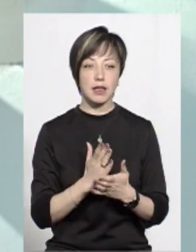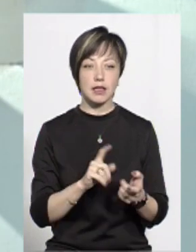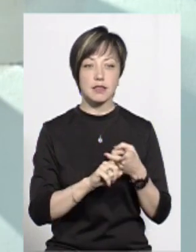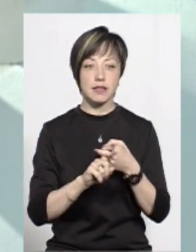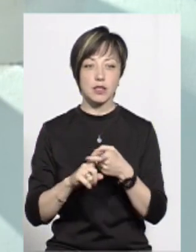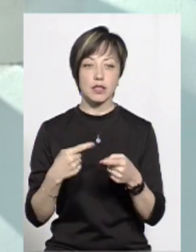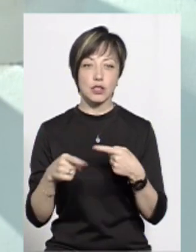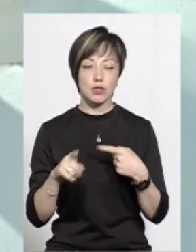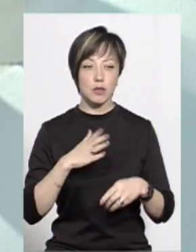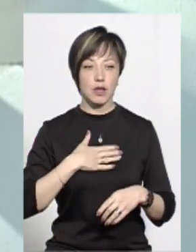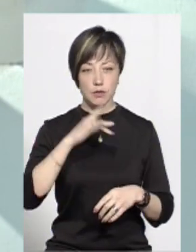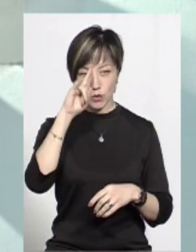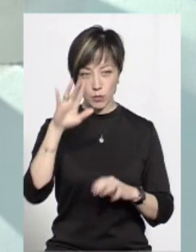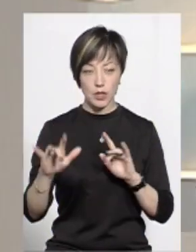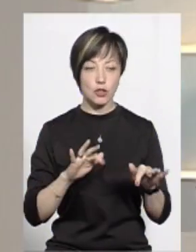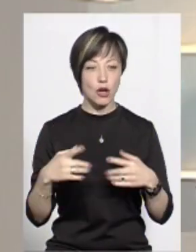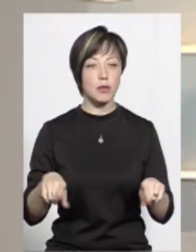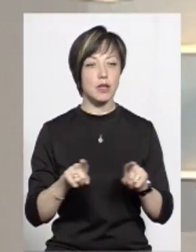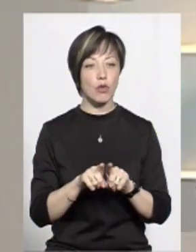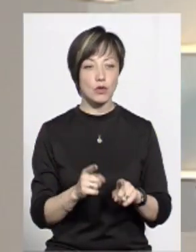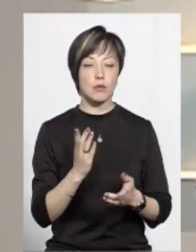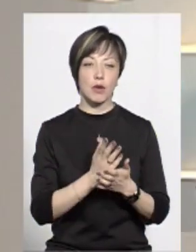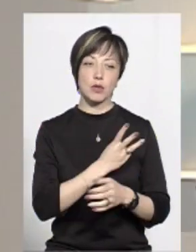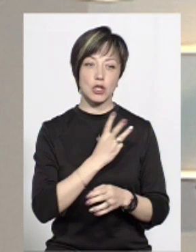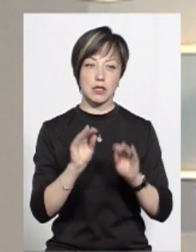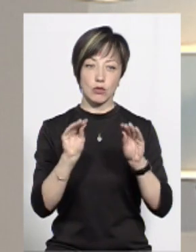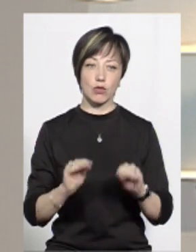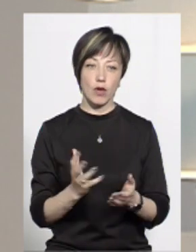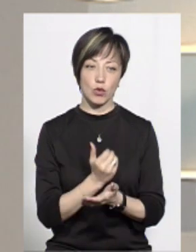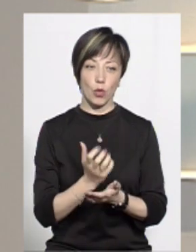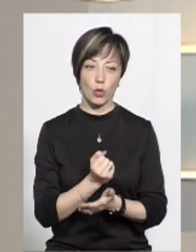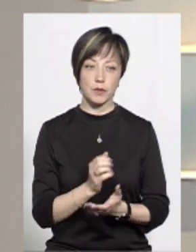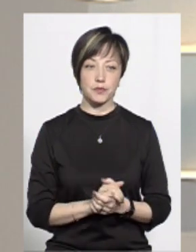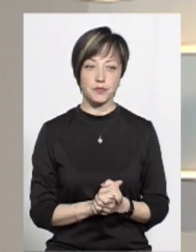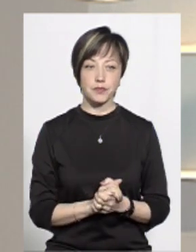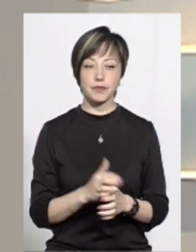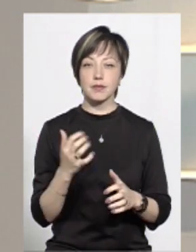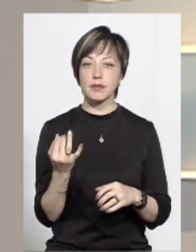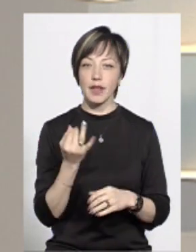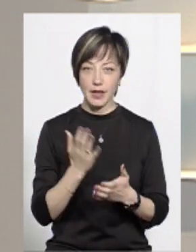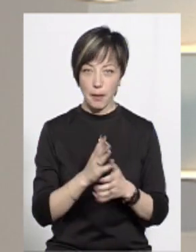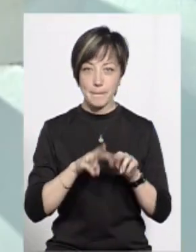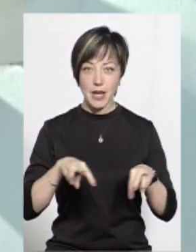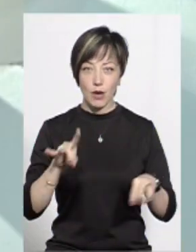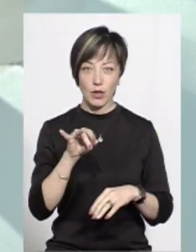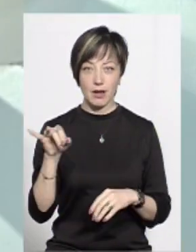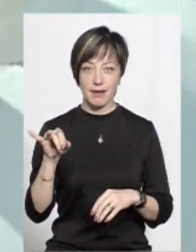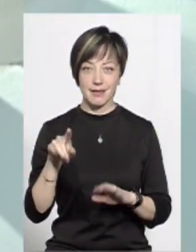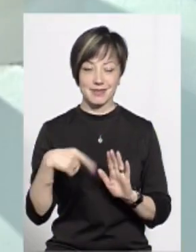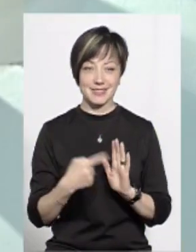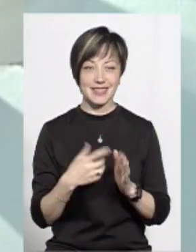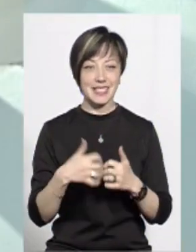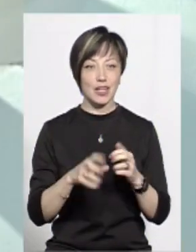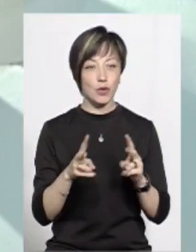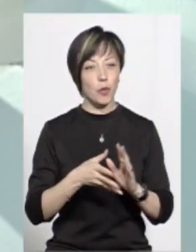зв'язки з іншими нашими відомими діячами, які також виявили своє бажання задекларувати доходи. Цікаво, серед них є мільйонери? Серед